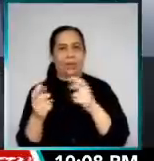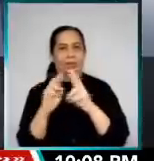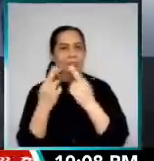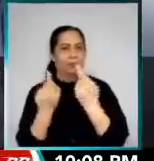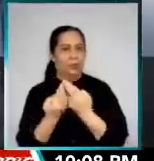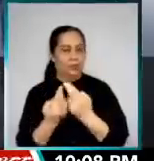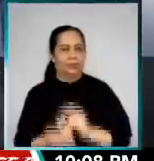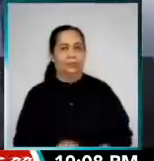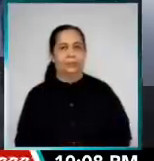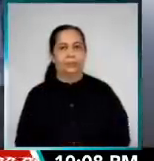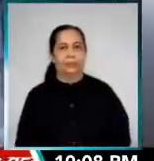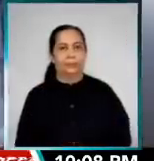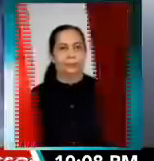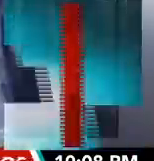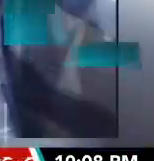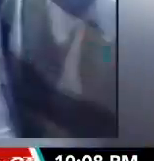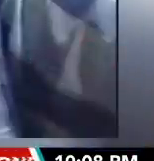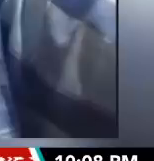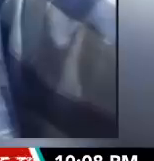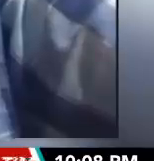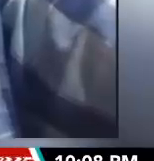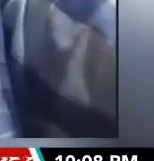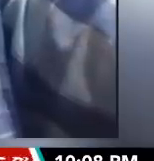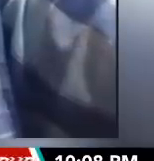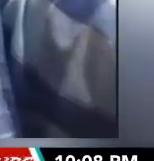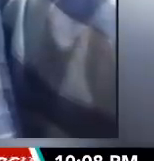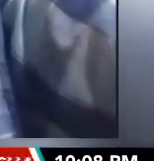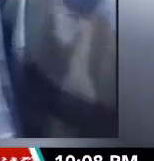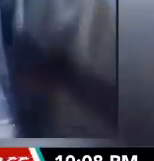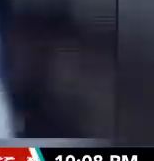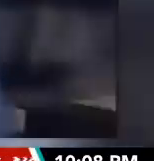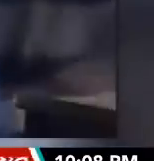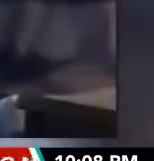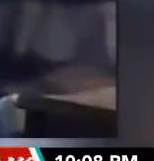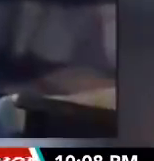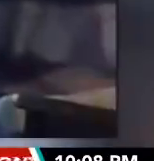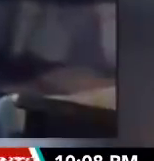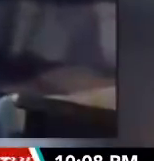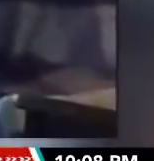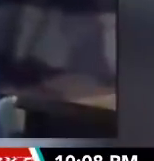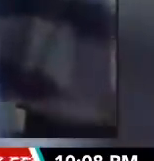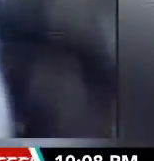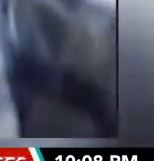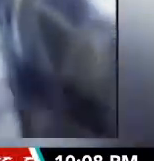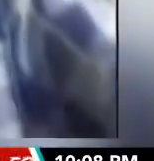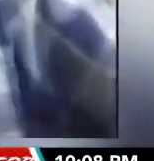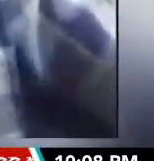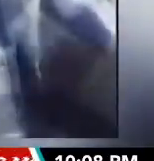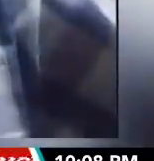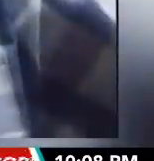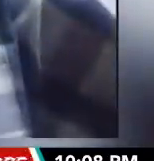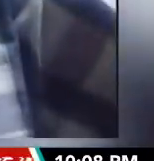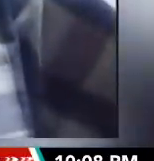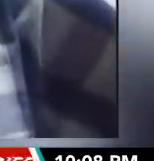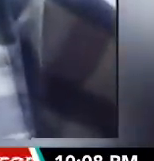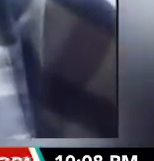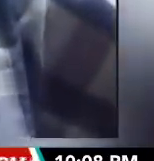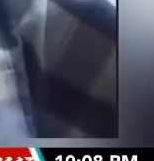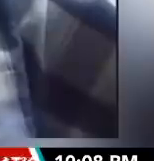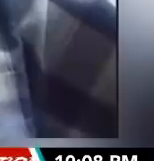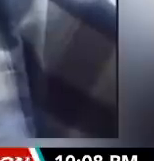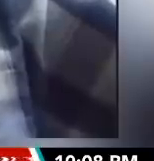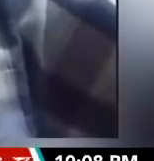I don't think naman that there should be this too much legislation in terms of how we are going